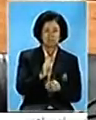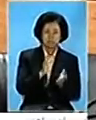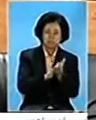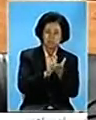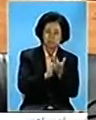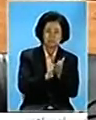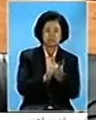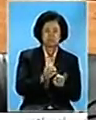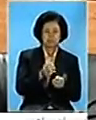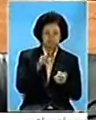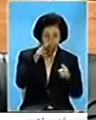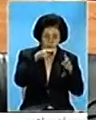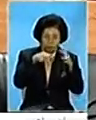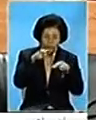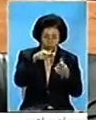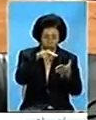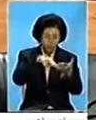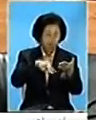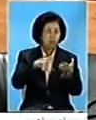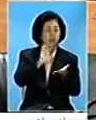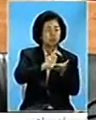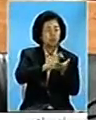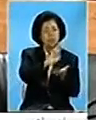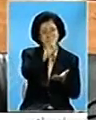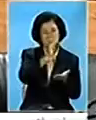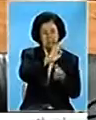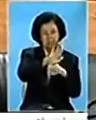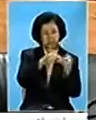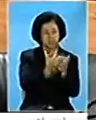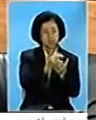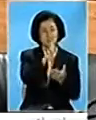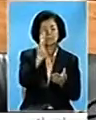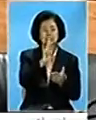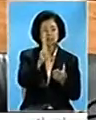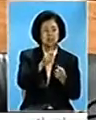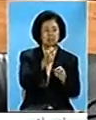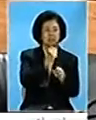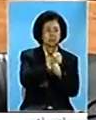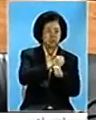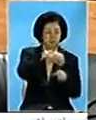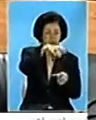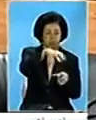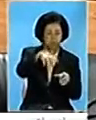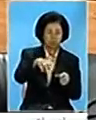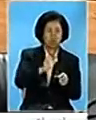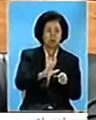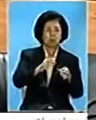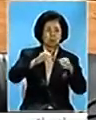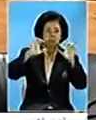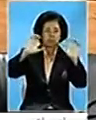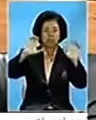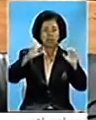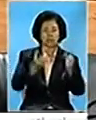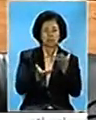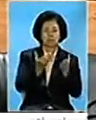ดูจากงบประมาณทั้งหมดของการใช้ไม่ว่าจะไปทำในหน่วยงานของภาครัฐก็ตามห